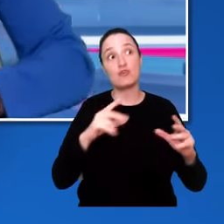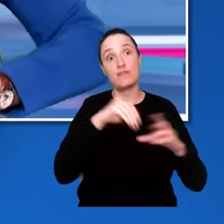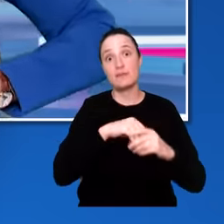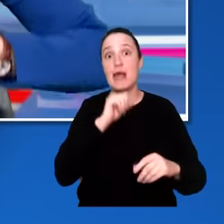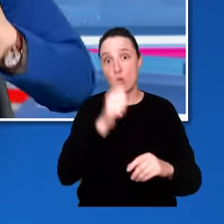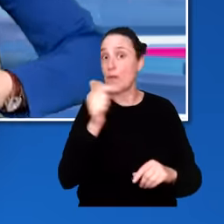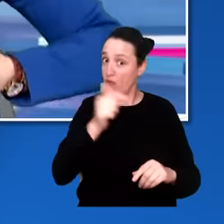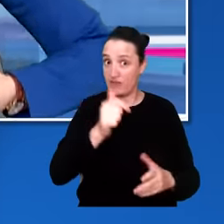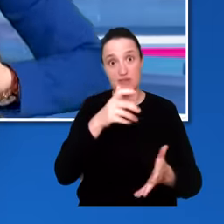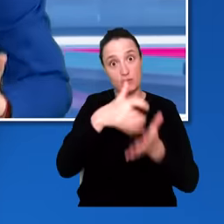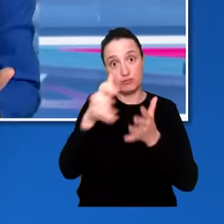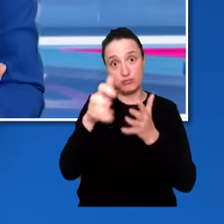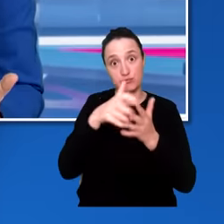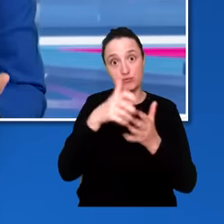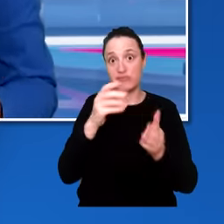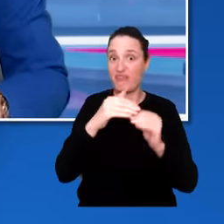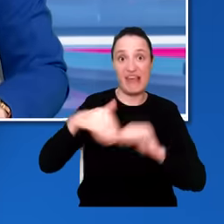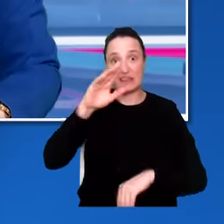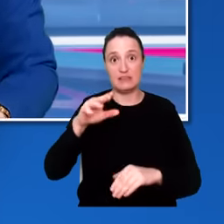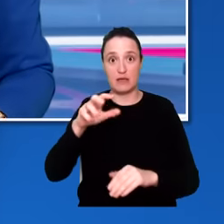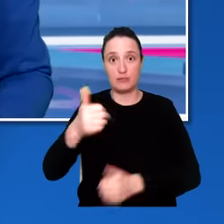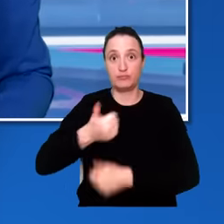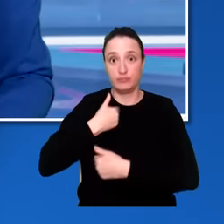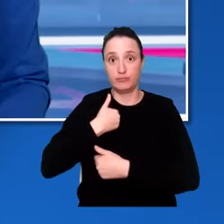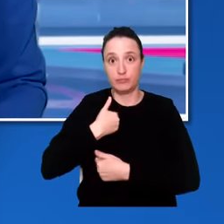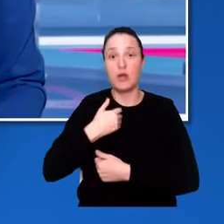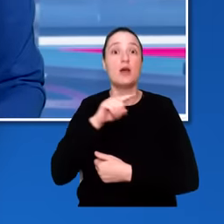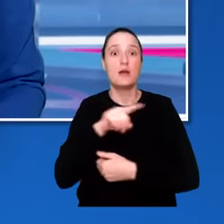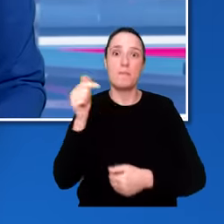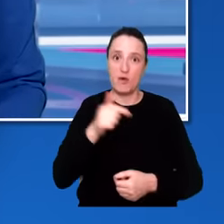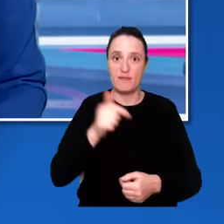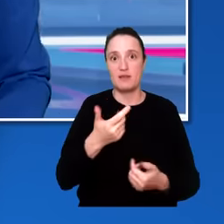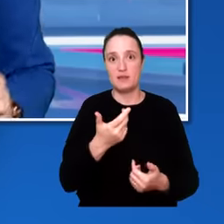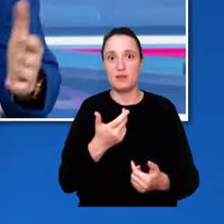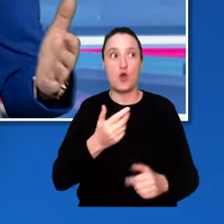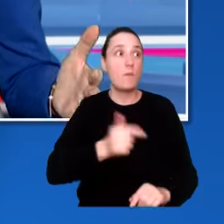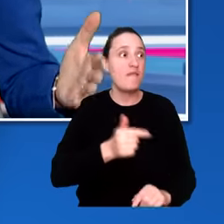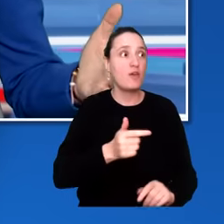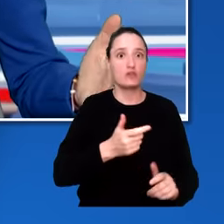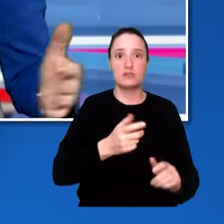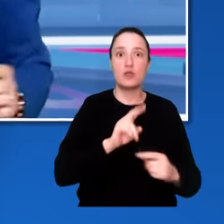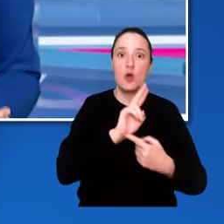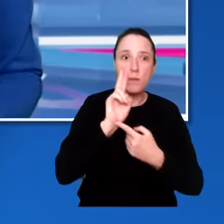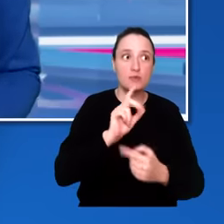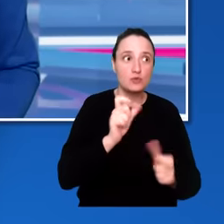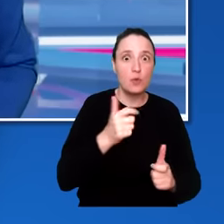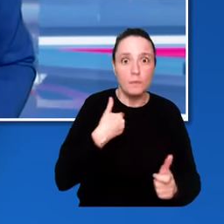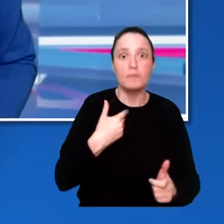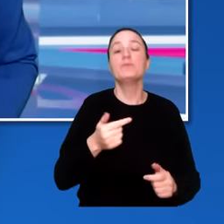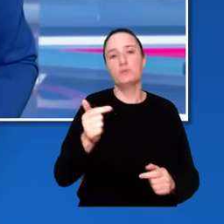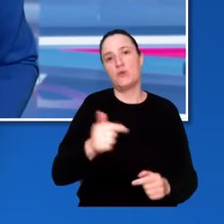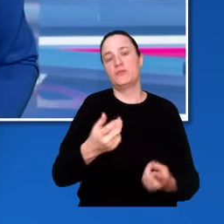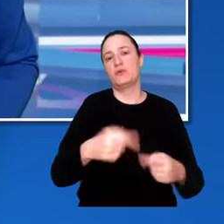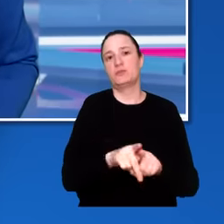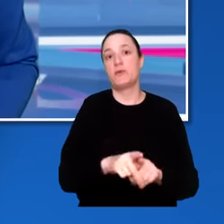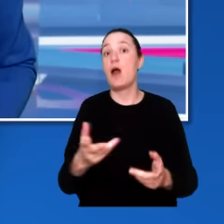i powinni się przede wszystkim wywiązywać z tego, ze swoich zobowiązań. Z kolei teraz mamy sygnał od pana